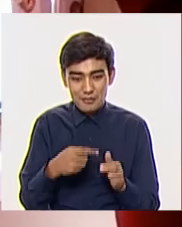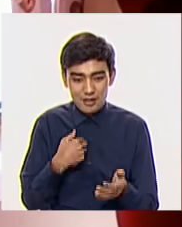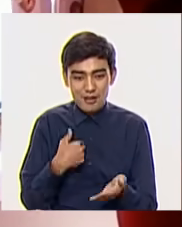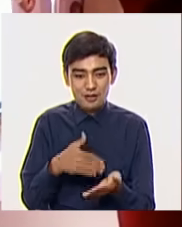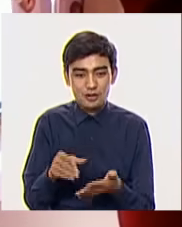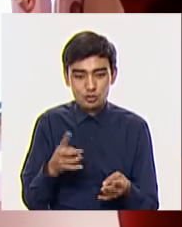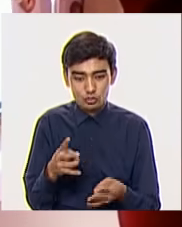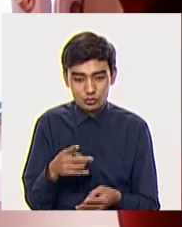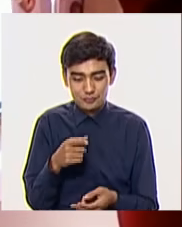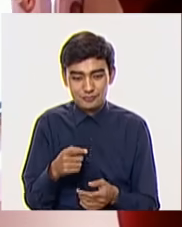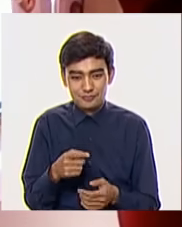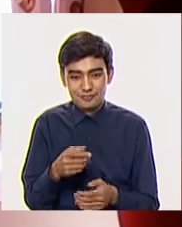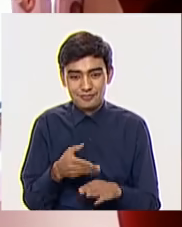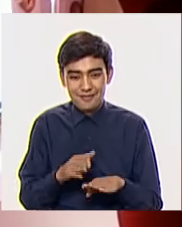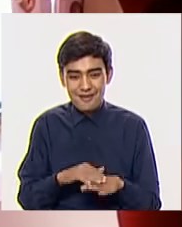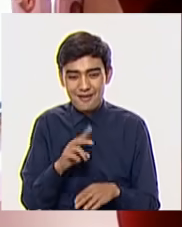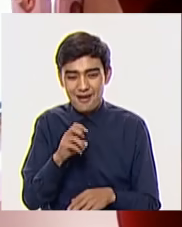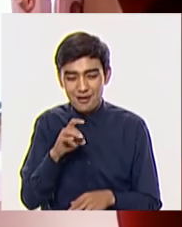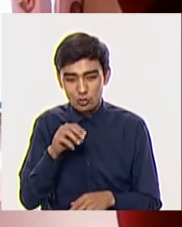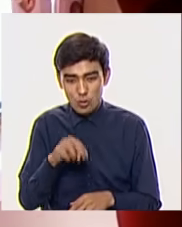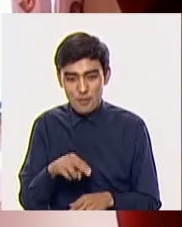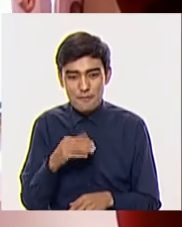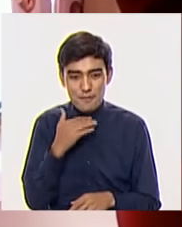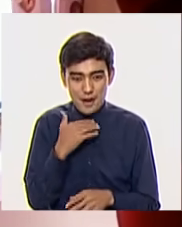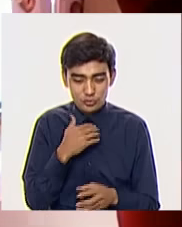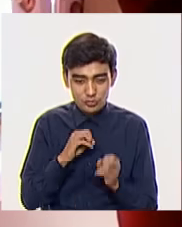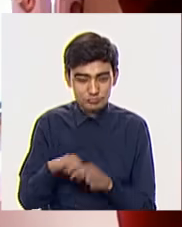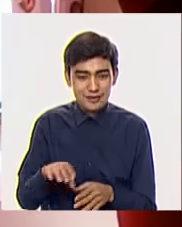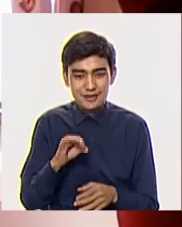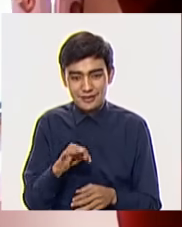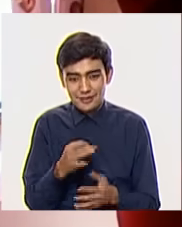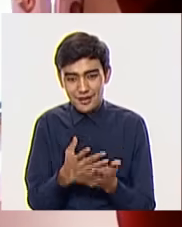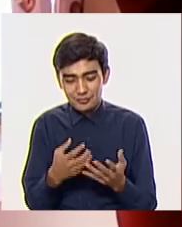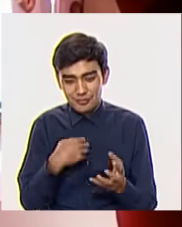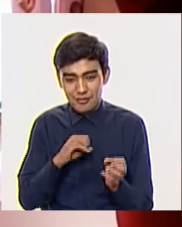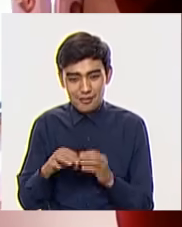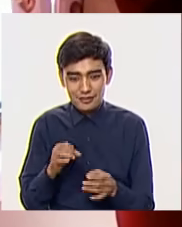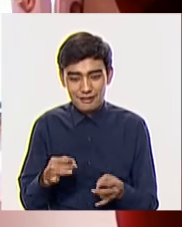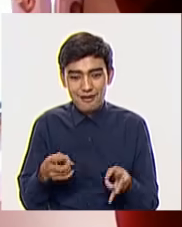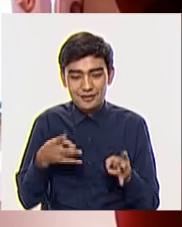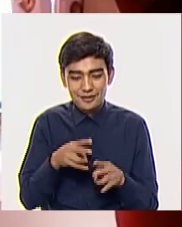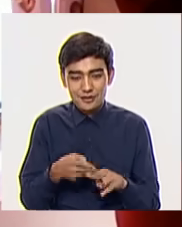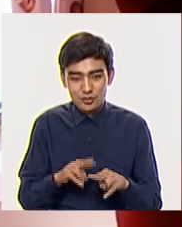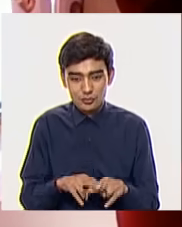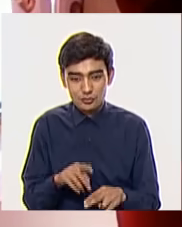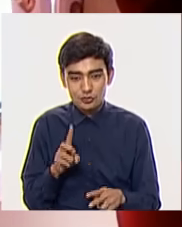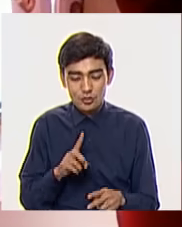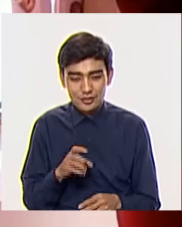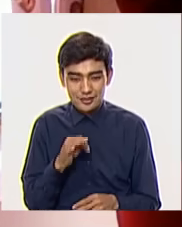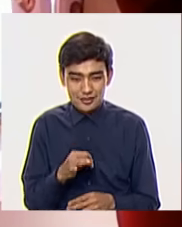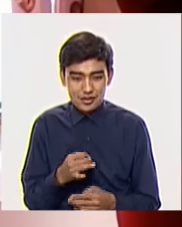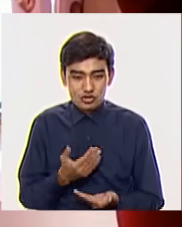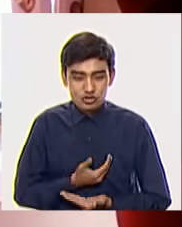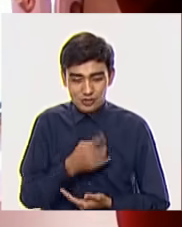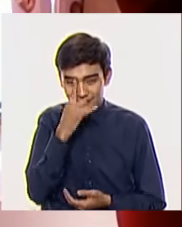отказаться от пары килограммов картофеля, мяса, выложить фрукты и еще пару позиций. И вот что осталось в нашей корзине. Так что